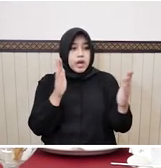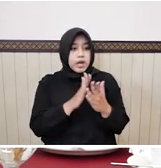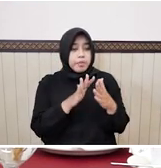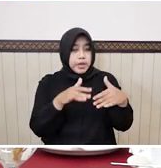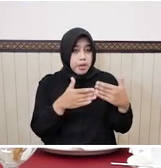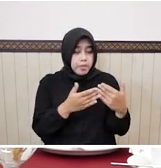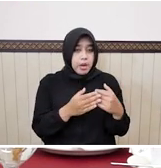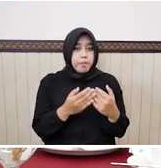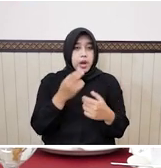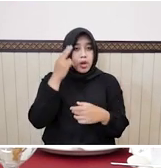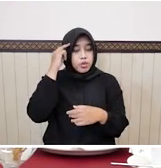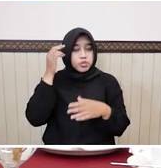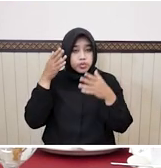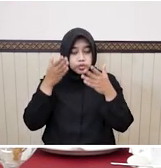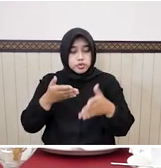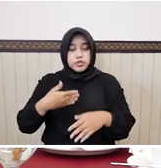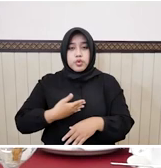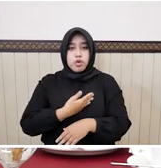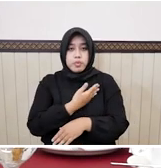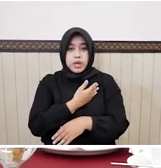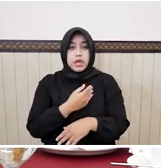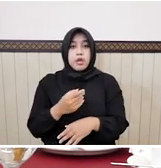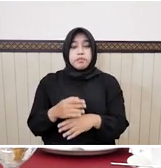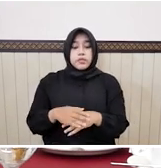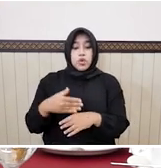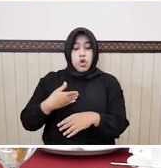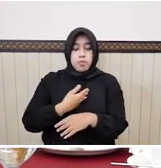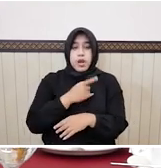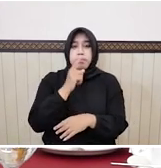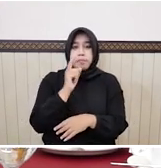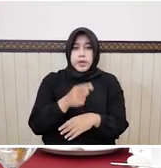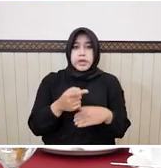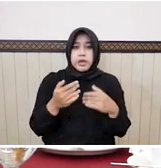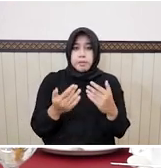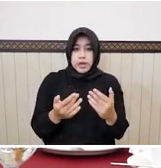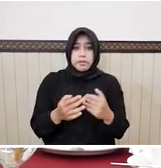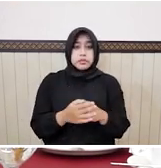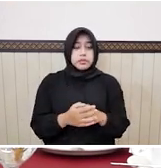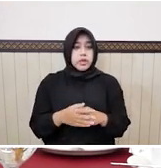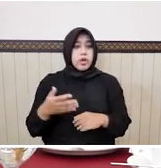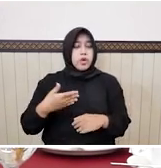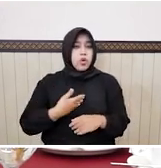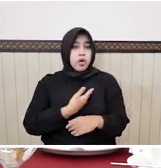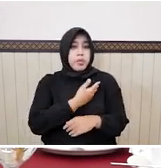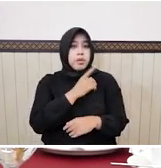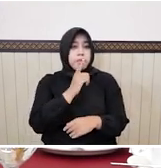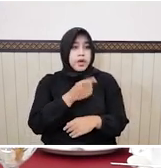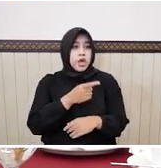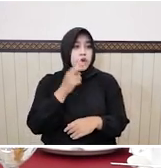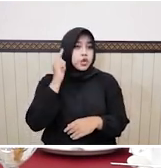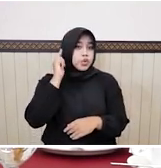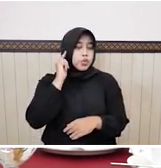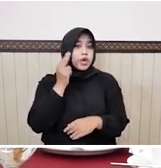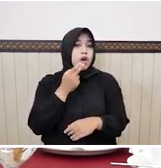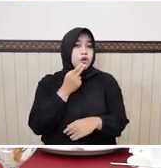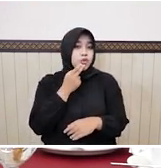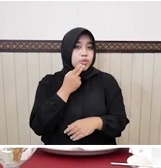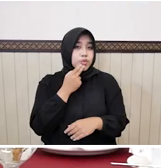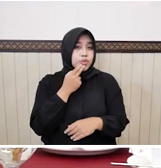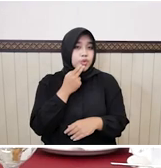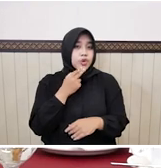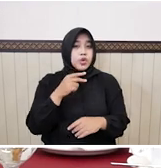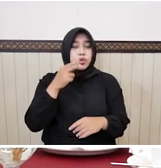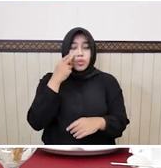apalagi untuk korban-korban kami pernah juga korban itu tuna rungu dan tuna